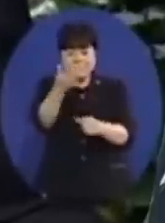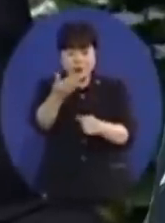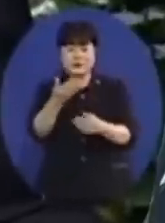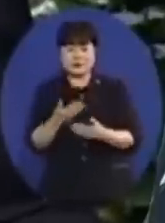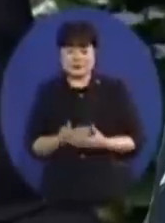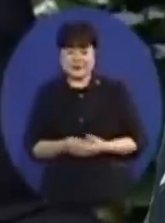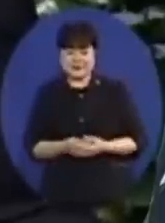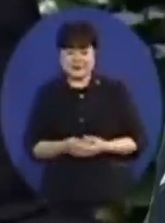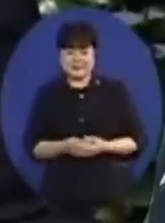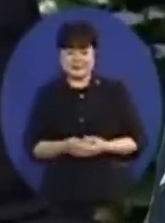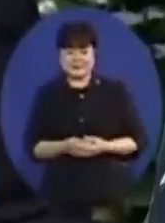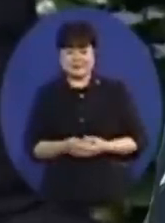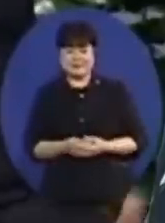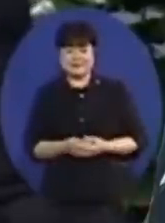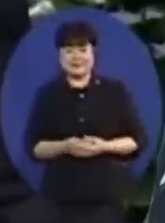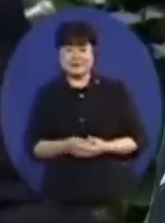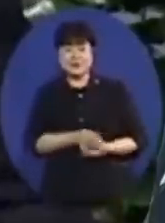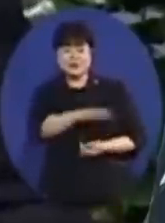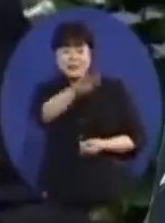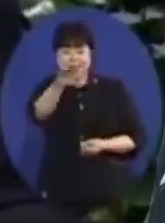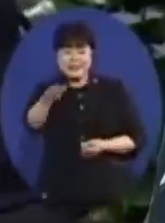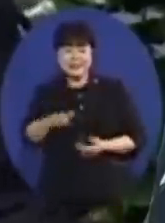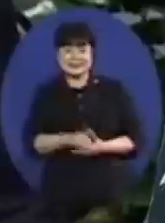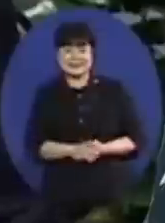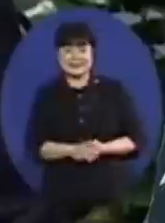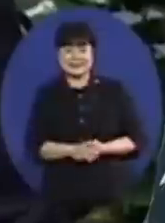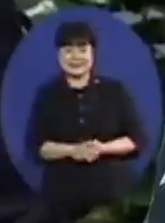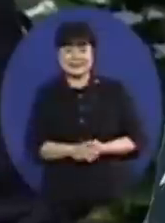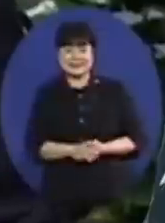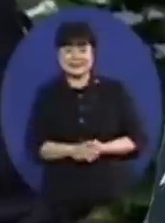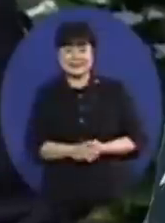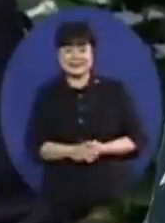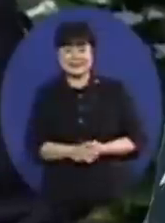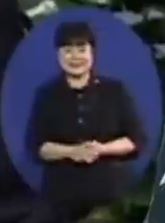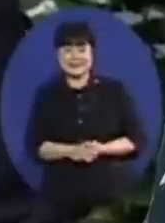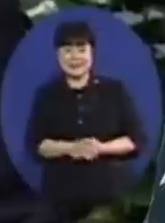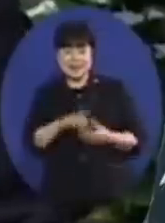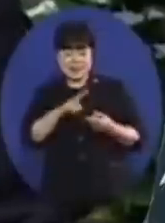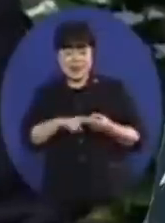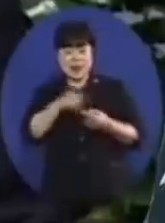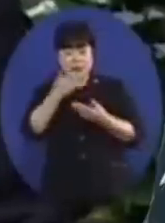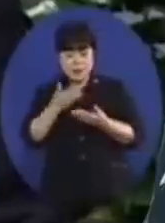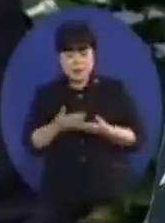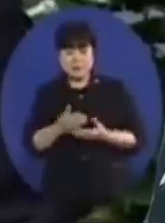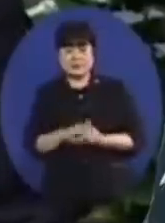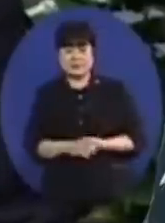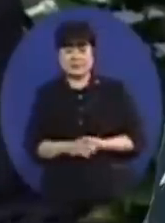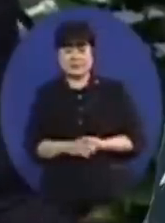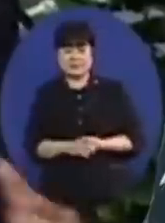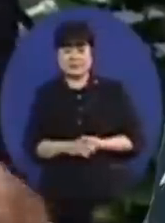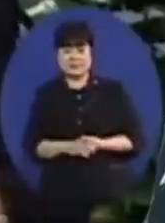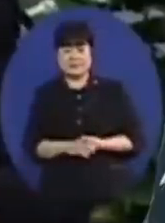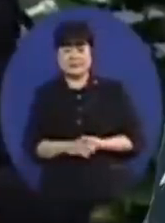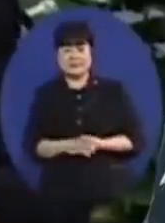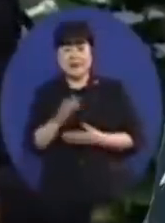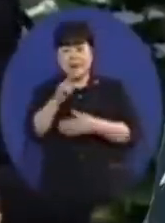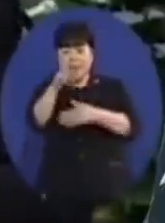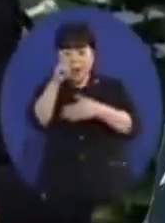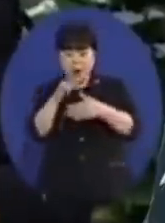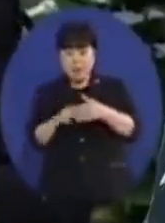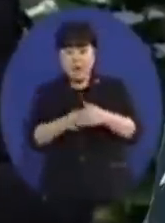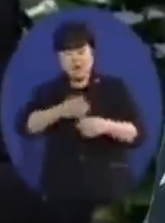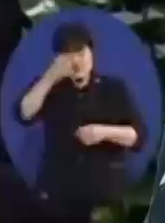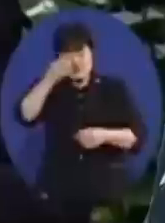놓은 것입니다 우리 성품에 맞는 동인을 만들어서 살자 내 마음에